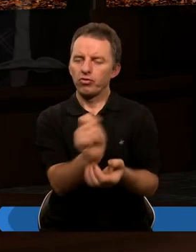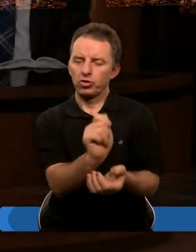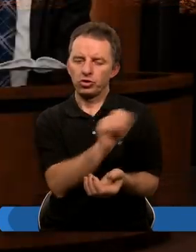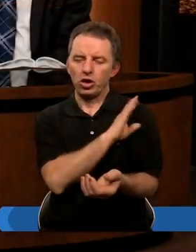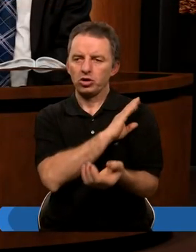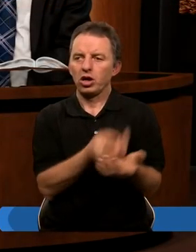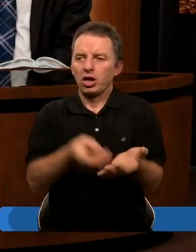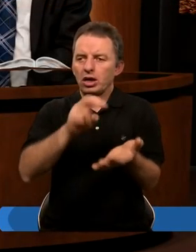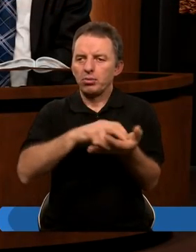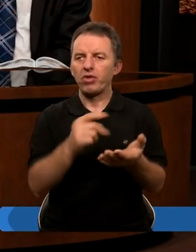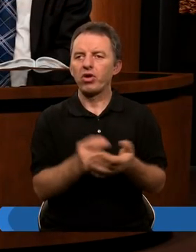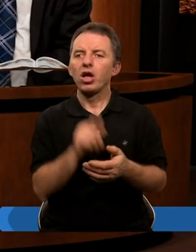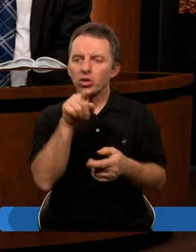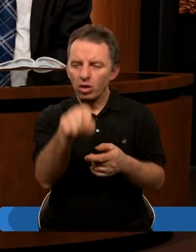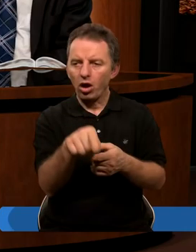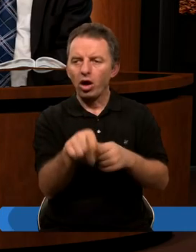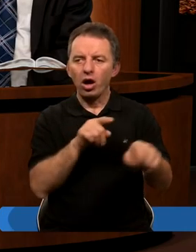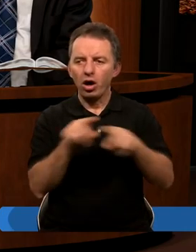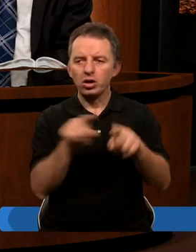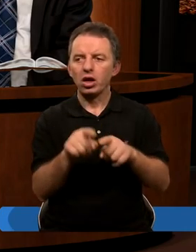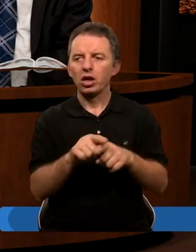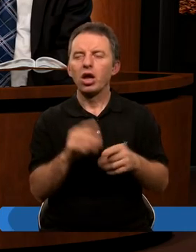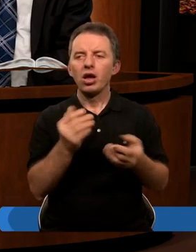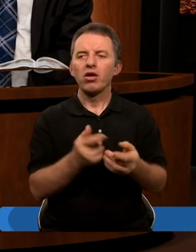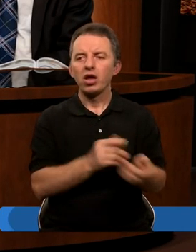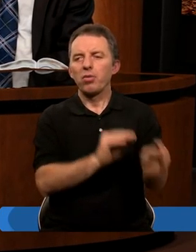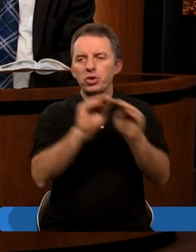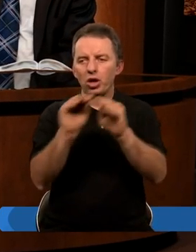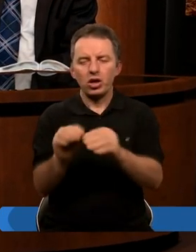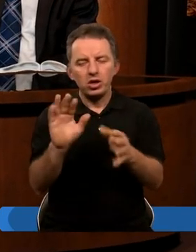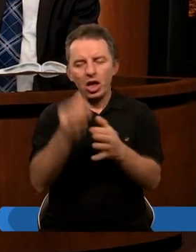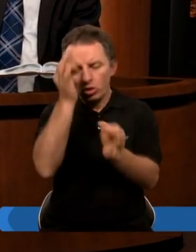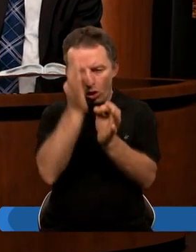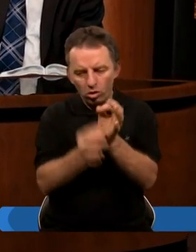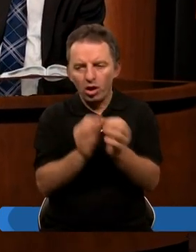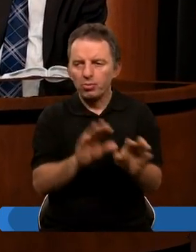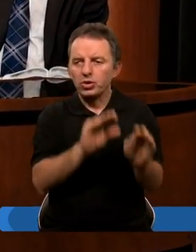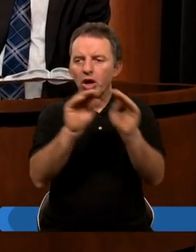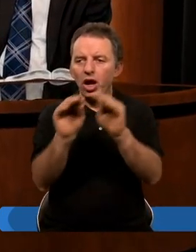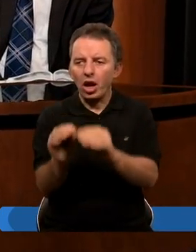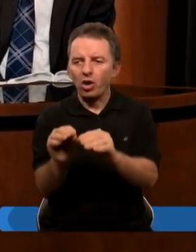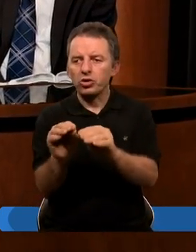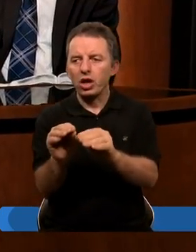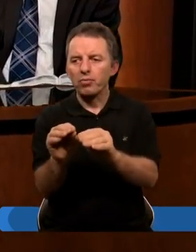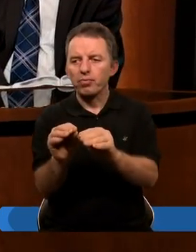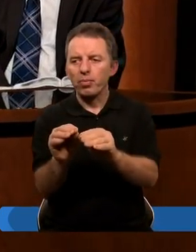I to w tym znaczeniu przenośnym, niedosłownym, a przenośnym